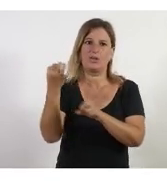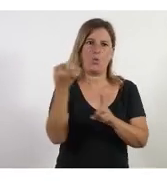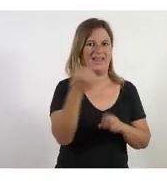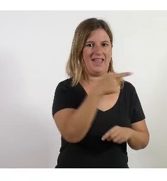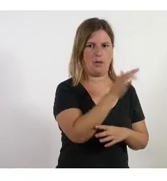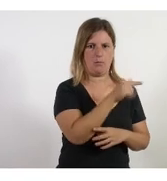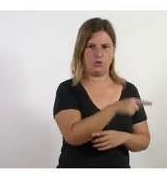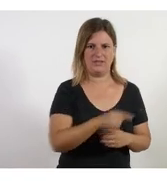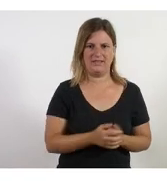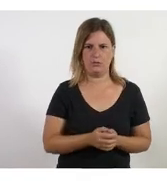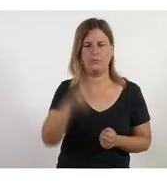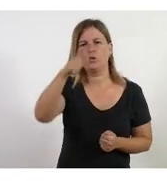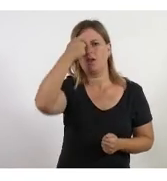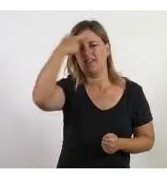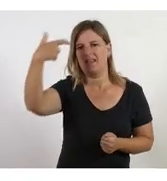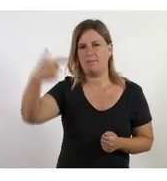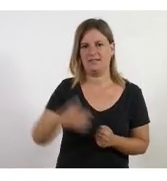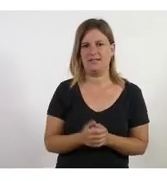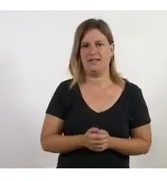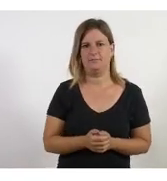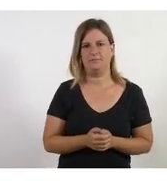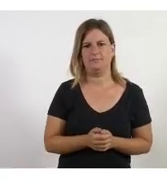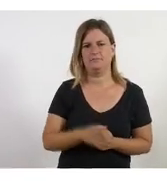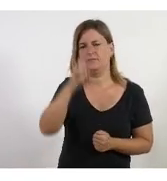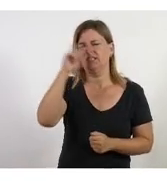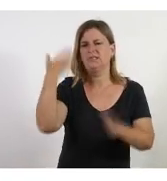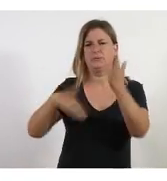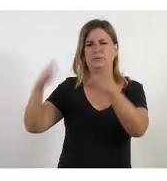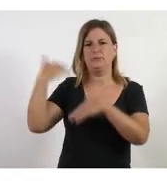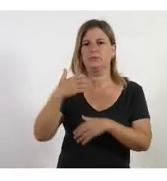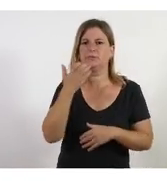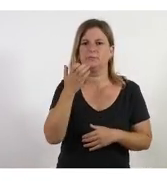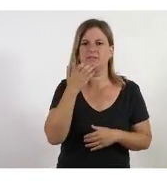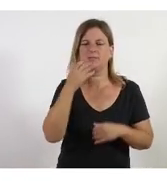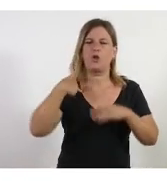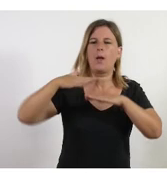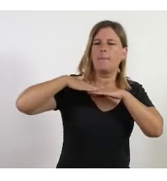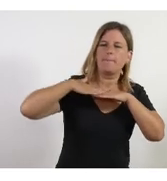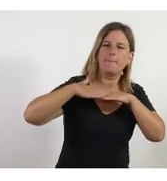positiu. Imagineu que fa tropocientos mil anys estic allà en una pradera